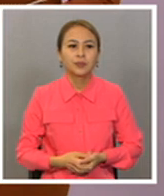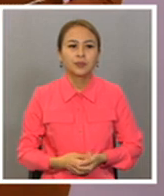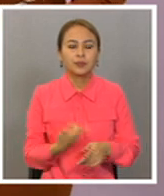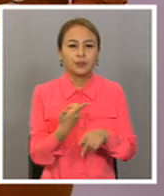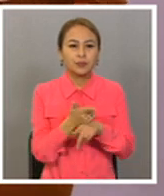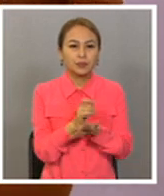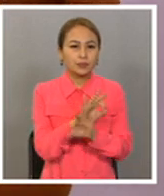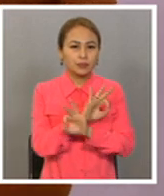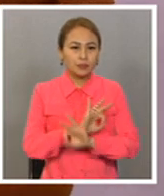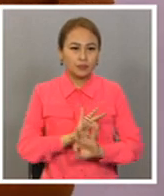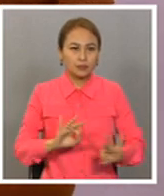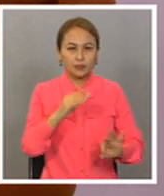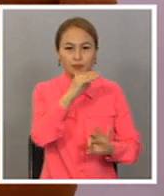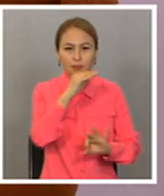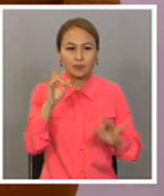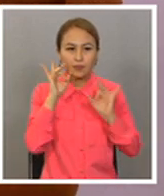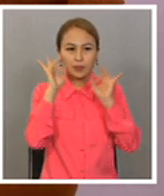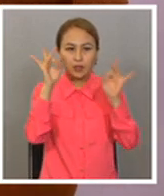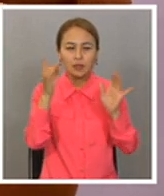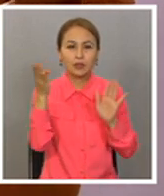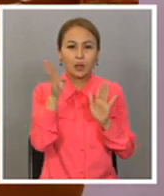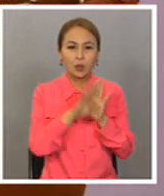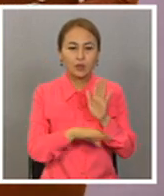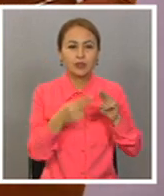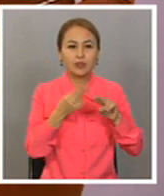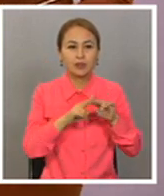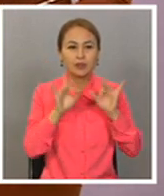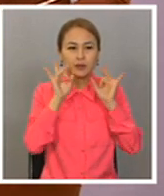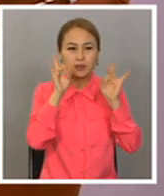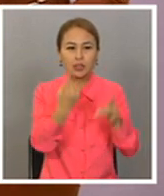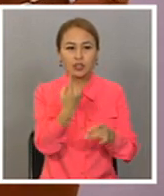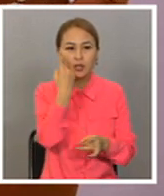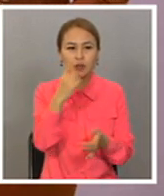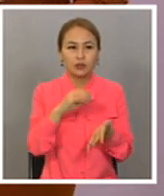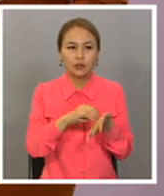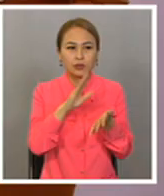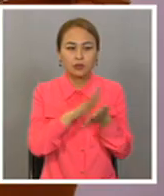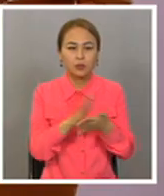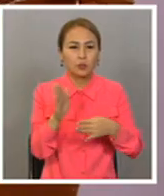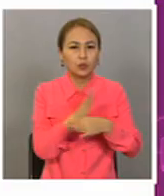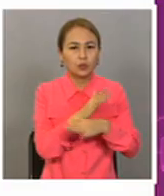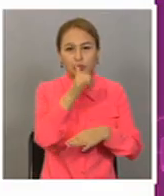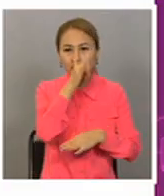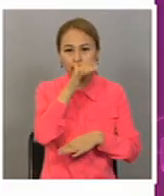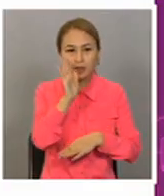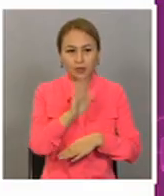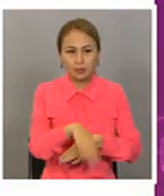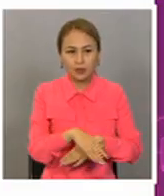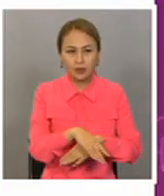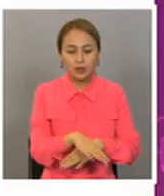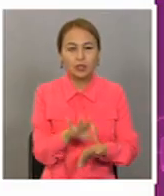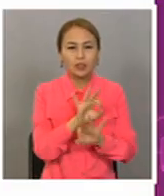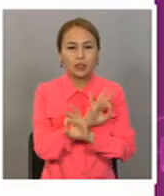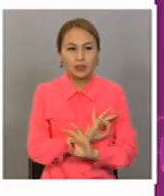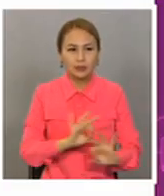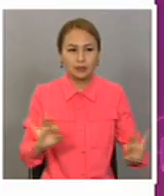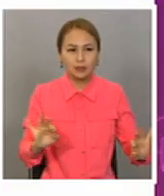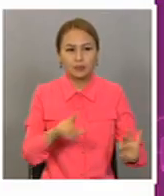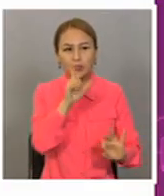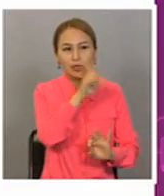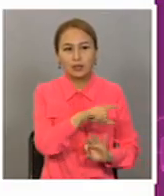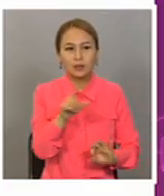жақсы. Ж дыбысы дауыссыз дыбыс болғандықтан жалғыз тұрып буын жасай алмайды екен. Жарайсыңдар.